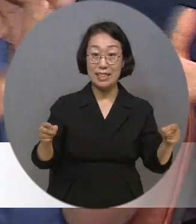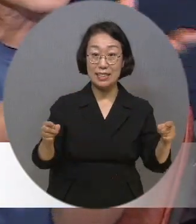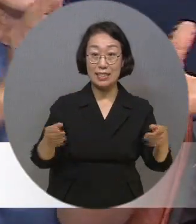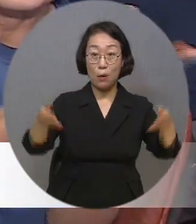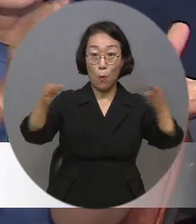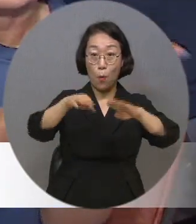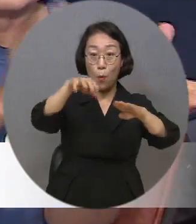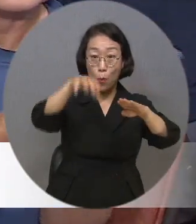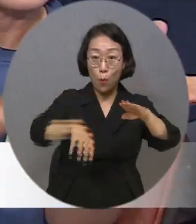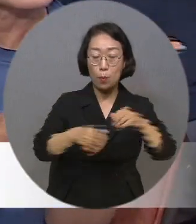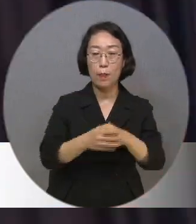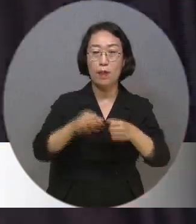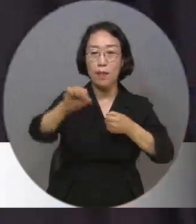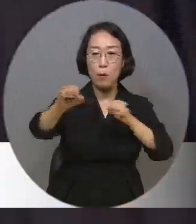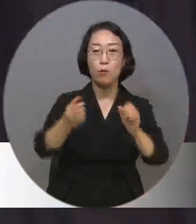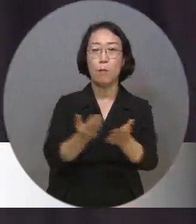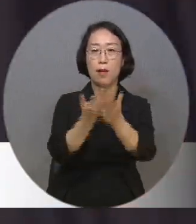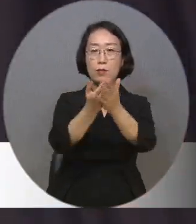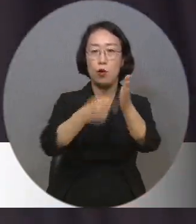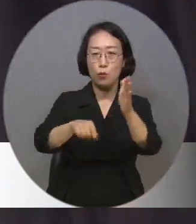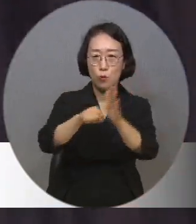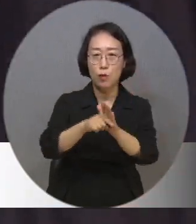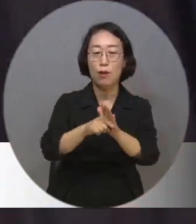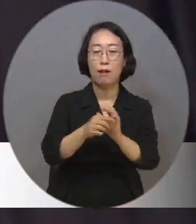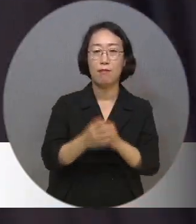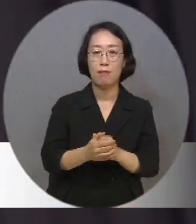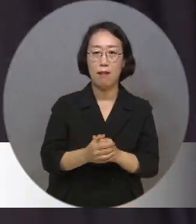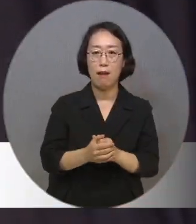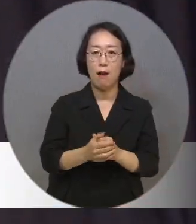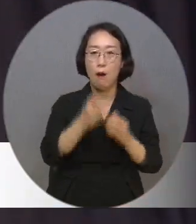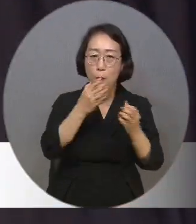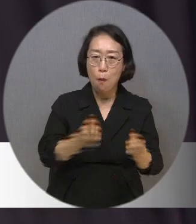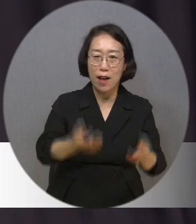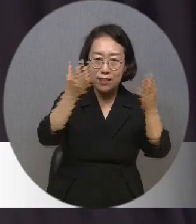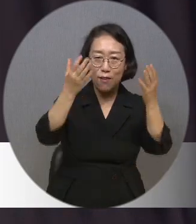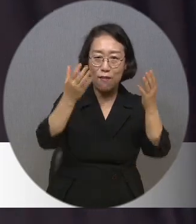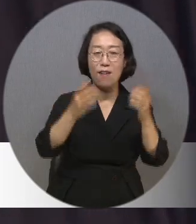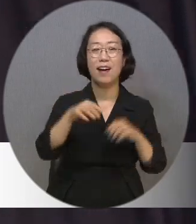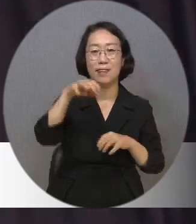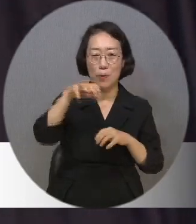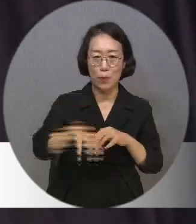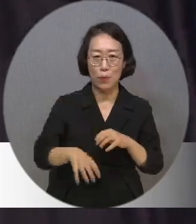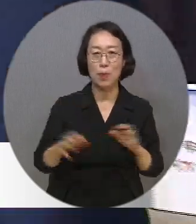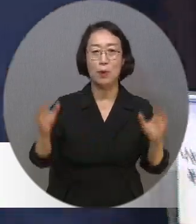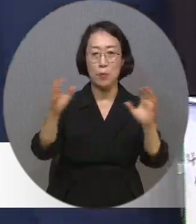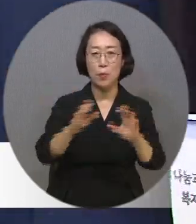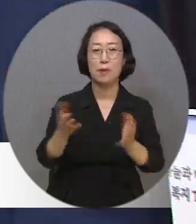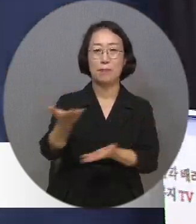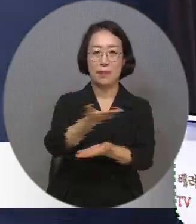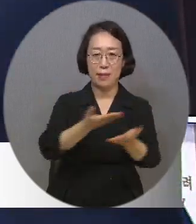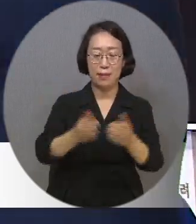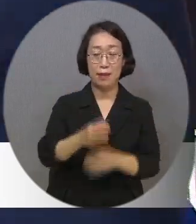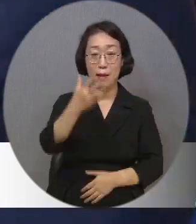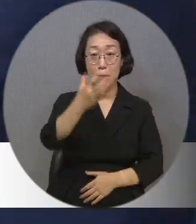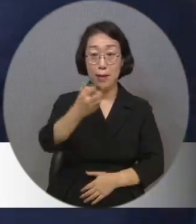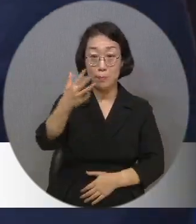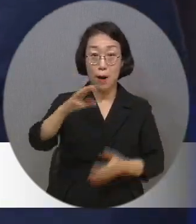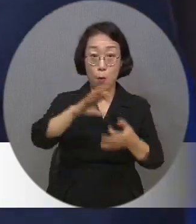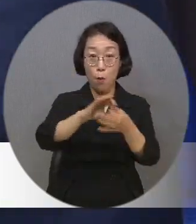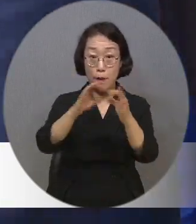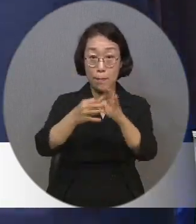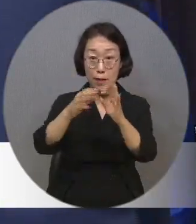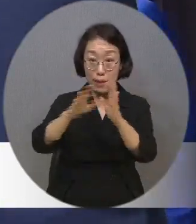스튜디오에서 태권도 발전에 앞장선 이들을 환영하는 행사가 열렸습니다. 이번 행사에서는 88올림픽 당시